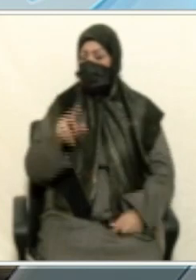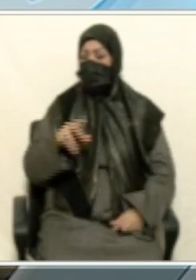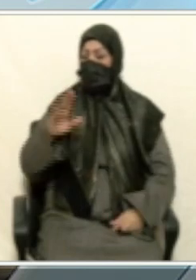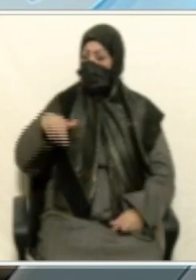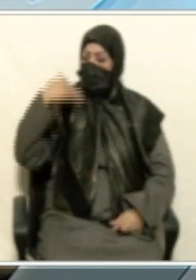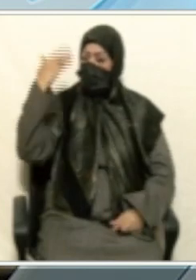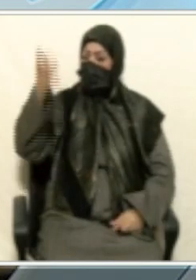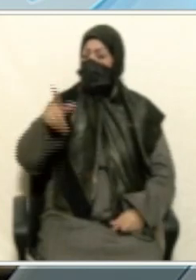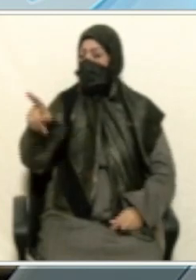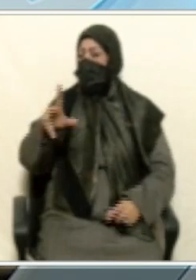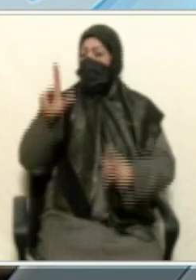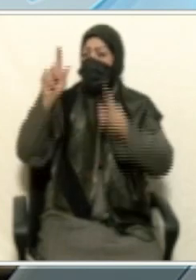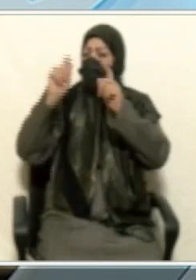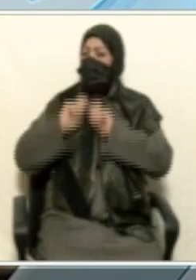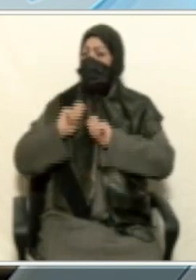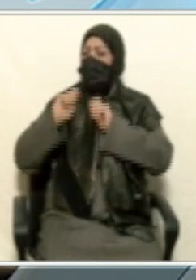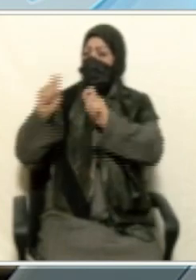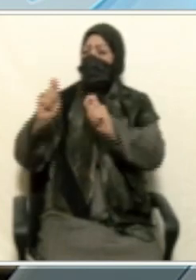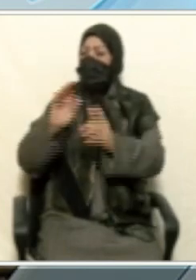في المستقبل